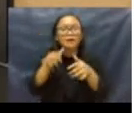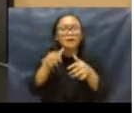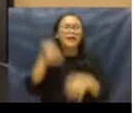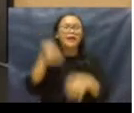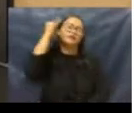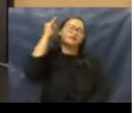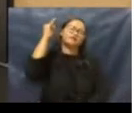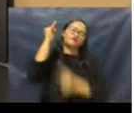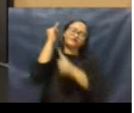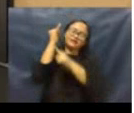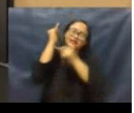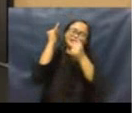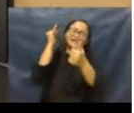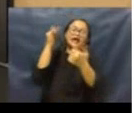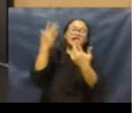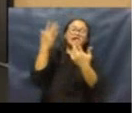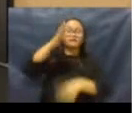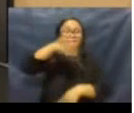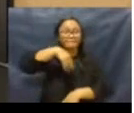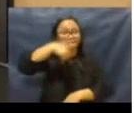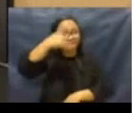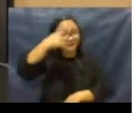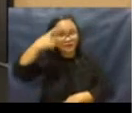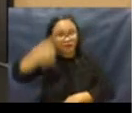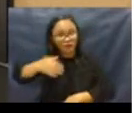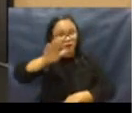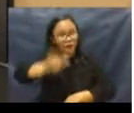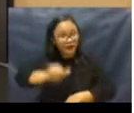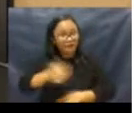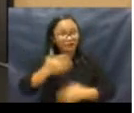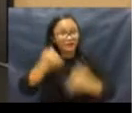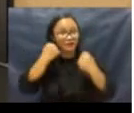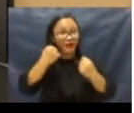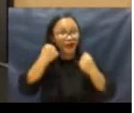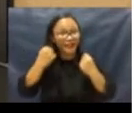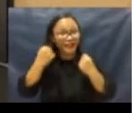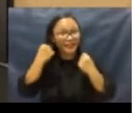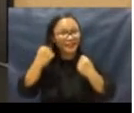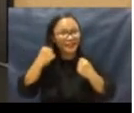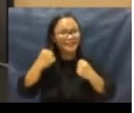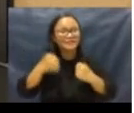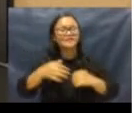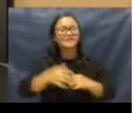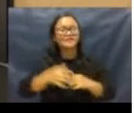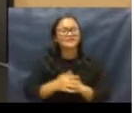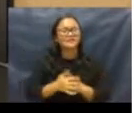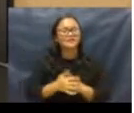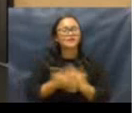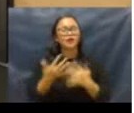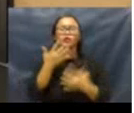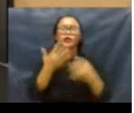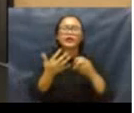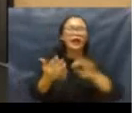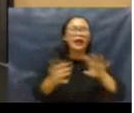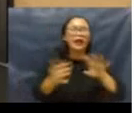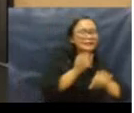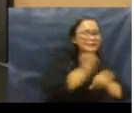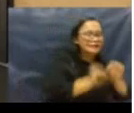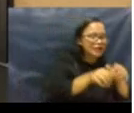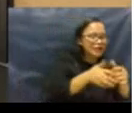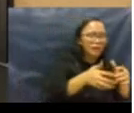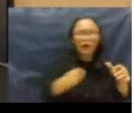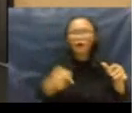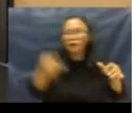karena itu kita masih belajar ya, Bapak Ibu ya. Mudah-mudahan masih semangat Bapak dan Ibu. Walaupun juga sambil mengerjakan sesuatu tidak apa-apa. Kita